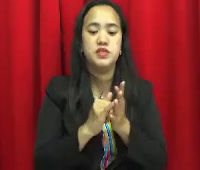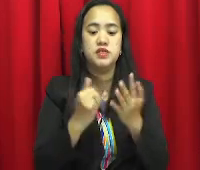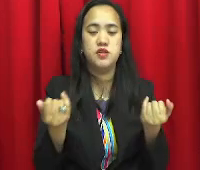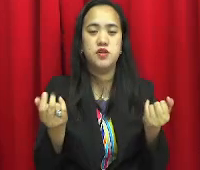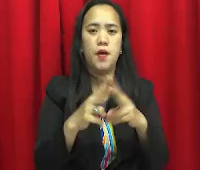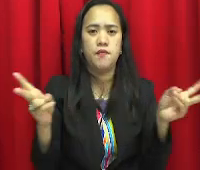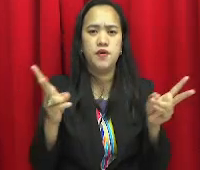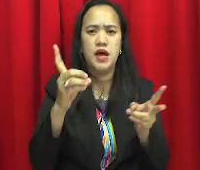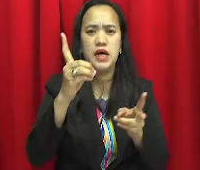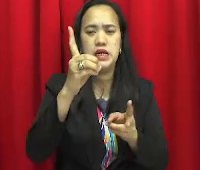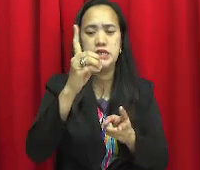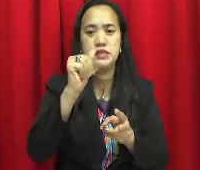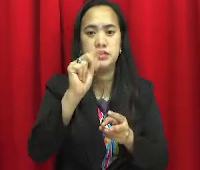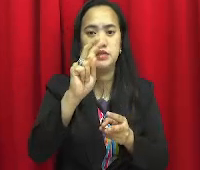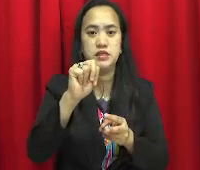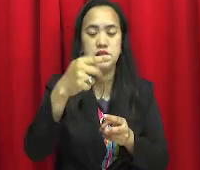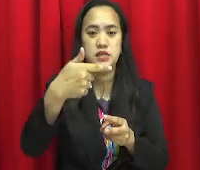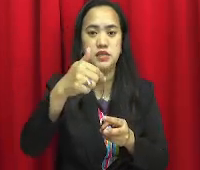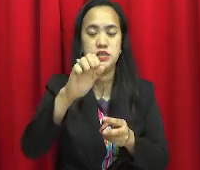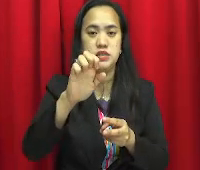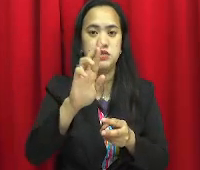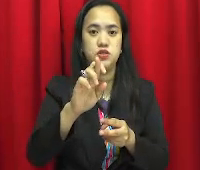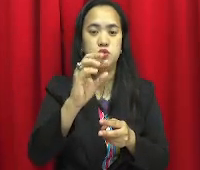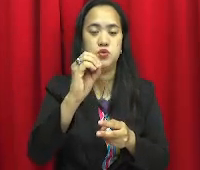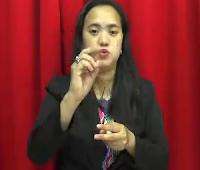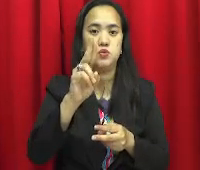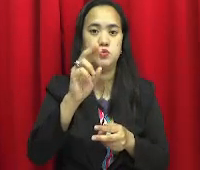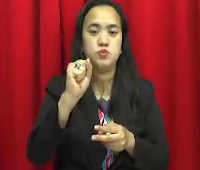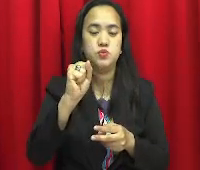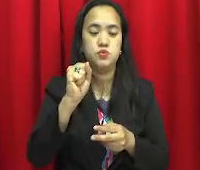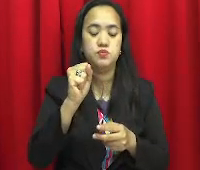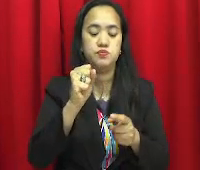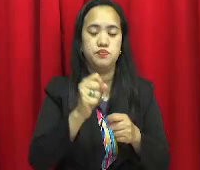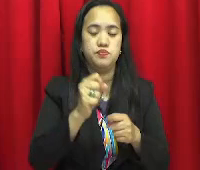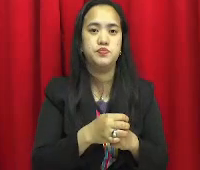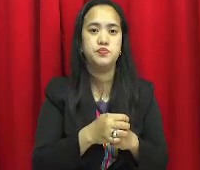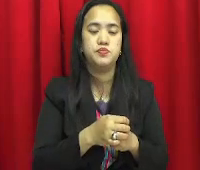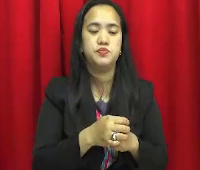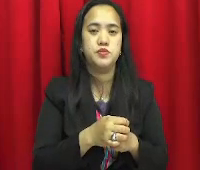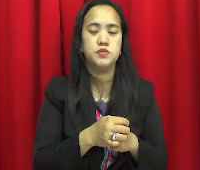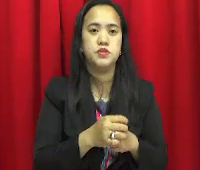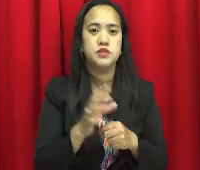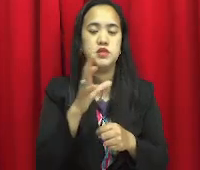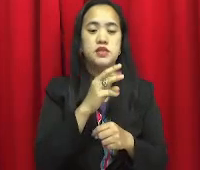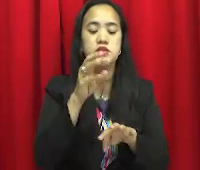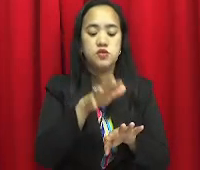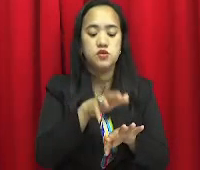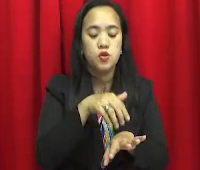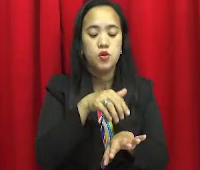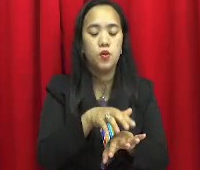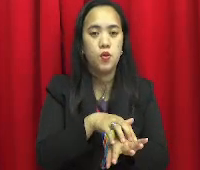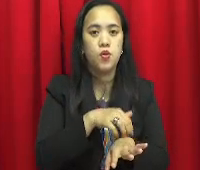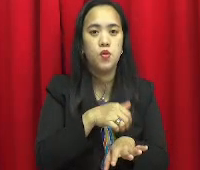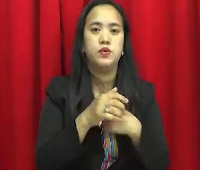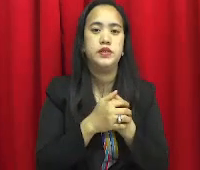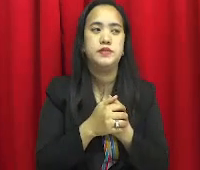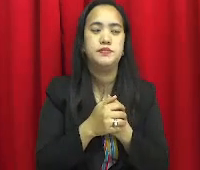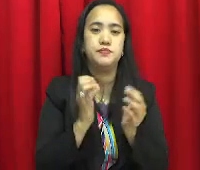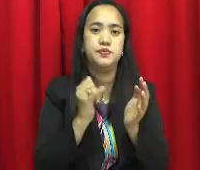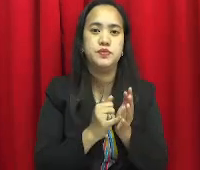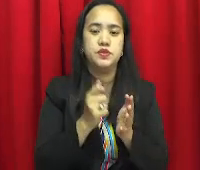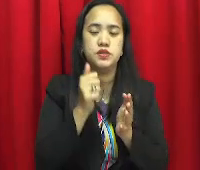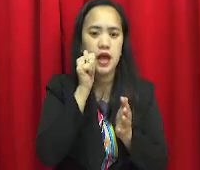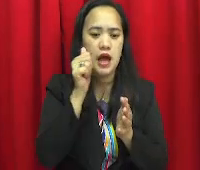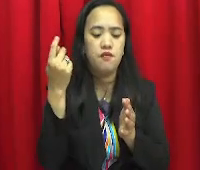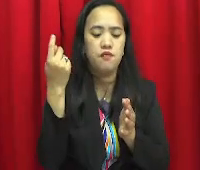doon ako nakikinig ng preaching, ng music, you know? And doon na ako makikipag-usap, yun yung chance na, you know, hasabihin ko